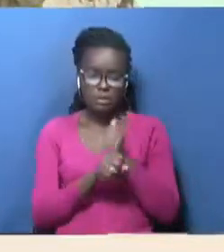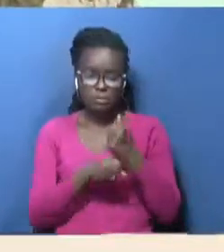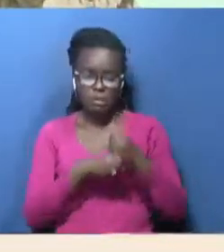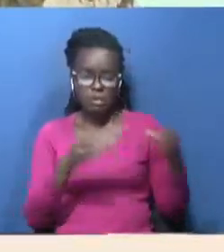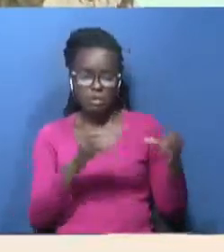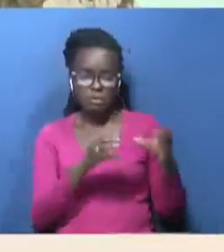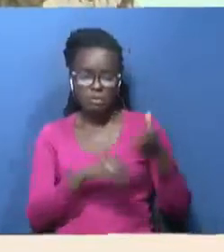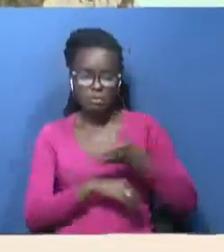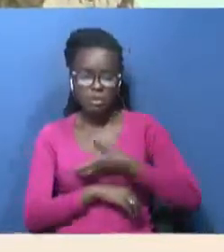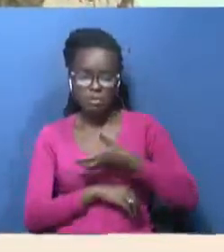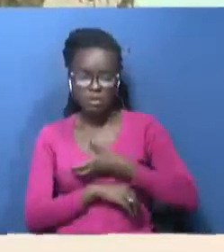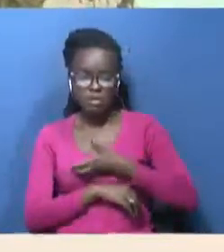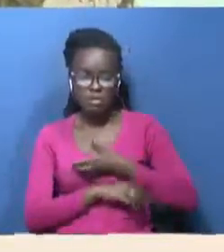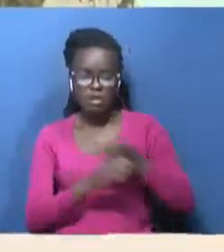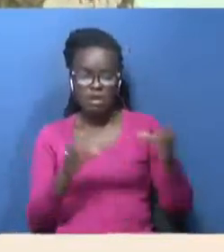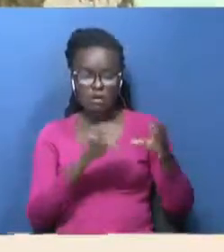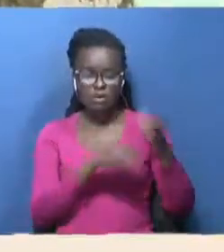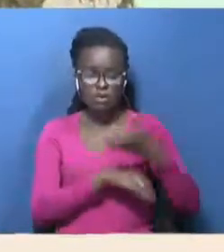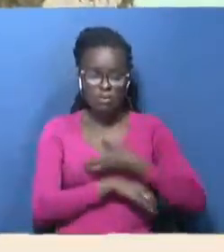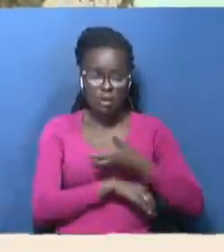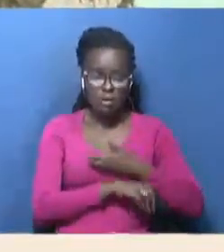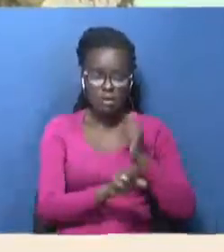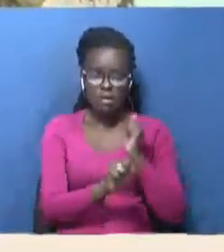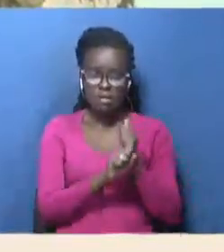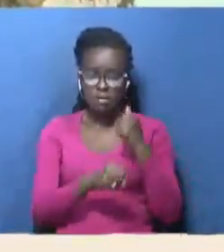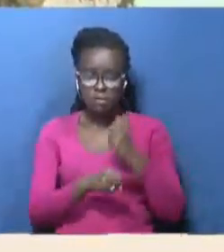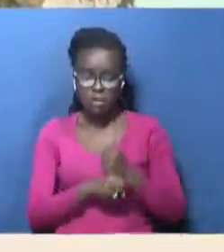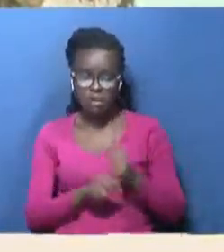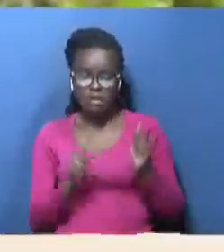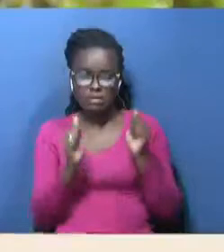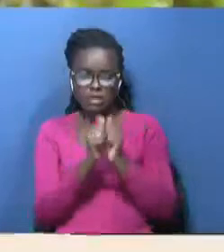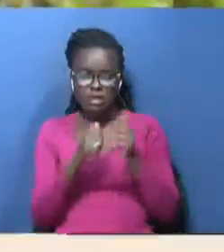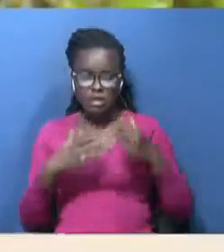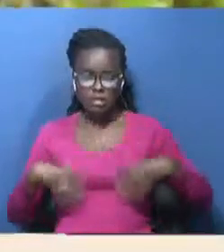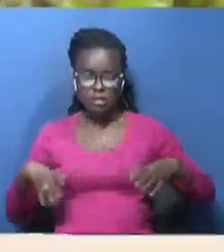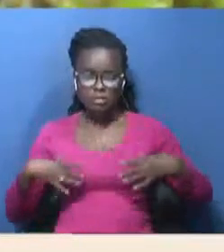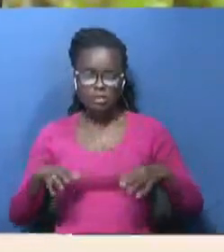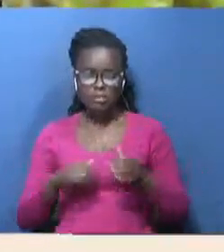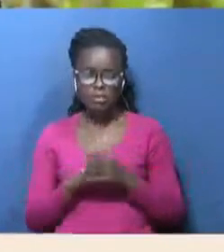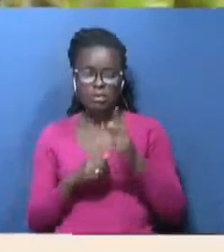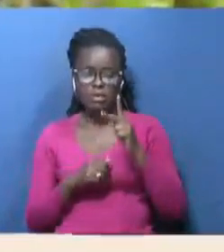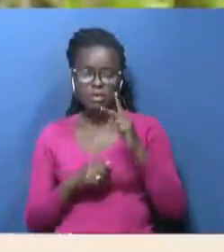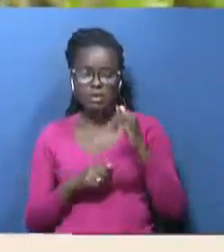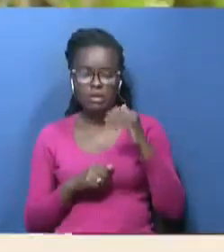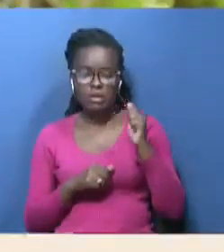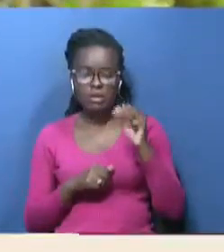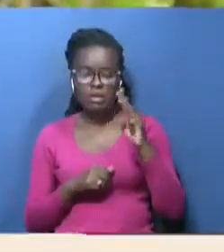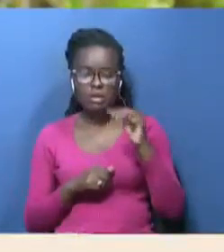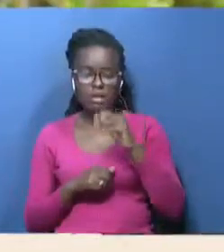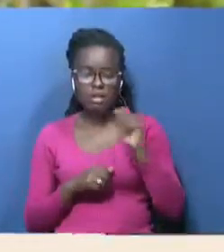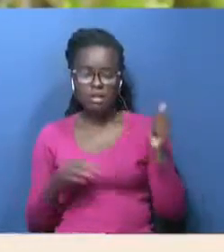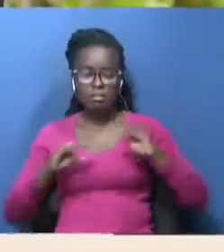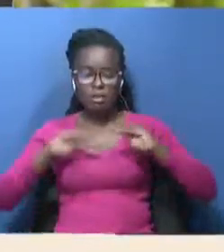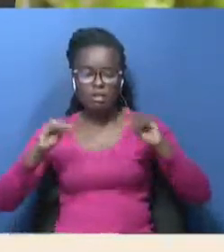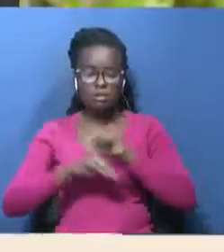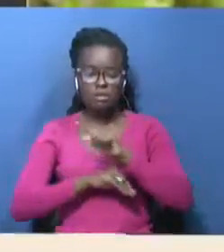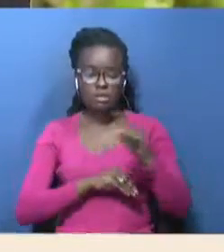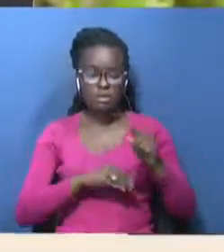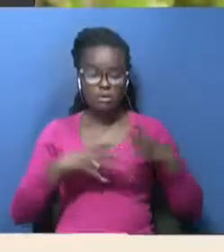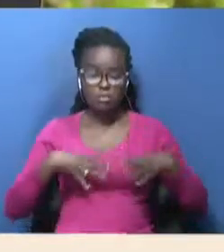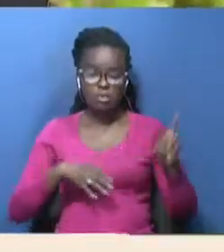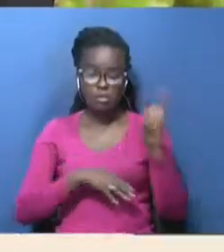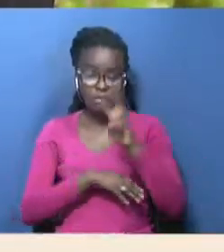gitũ gĩkorwo atĩ nĩ kĩraruta wĩra hamwe na wananchi. Kĩamba ĩrakũbundithirie onakorwo andũ nĩ marona